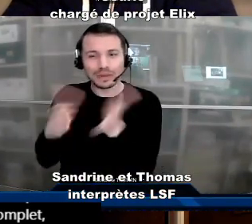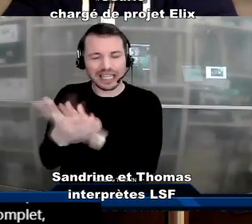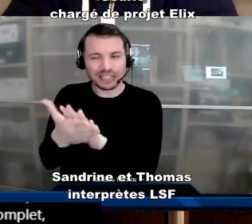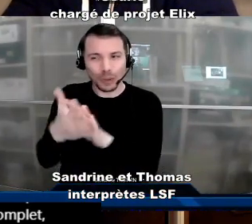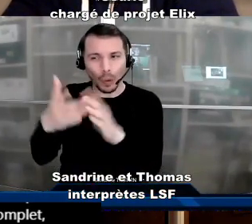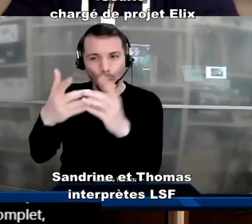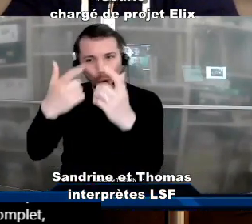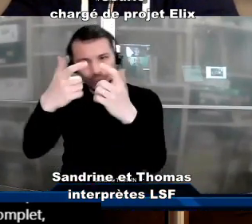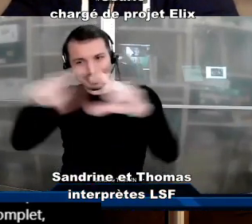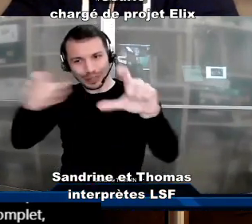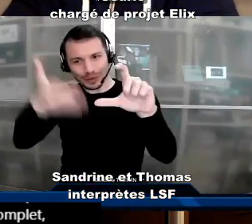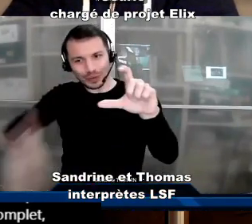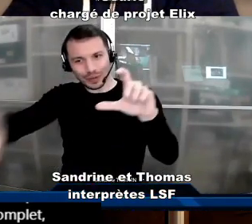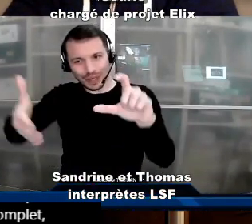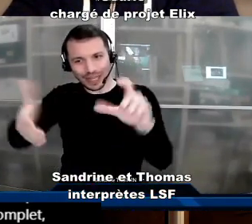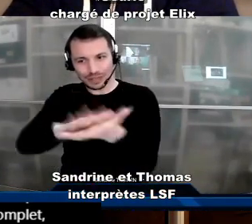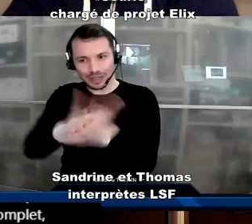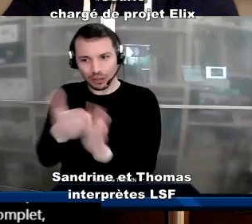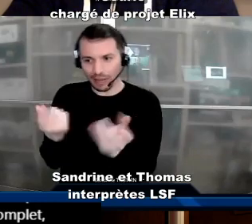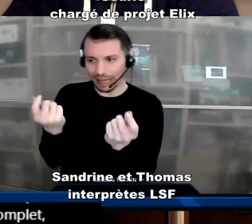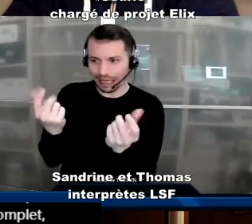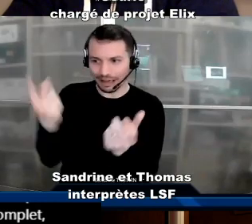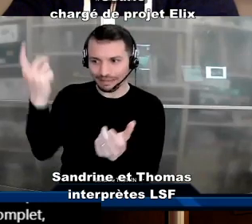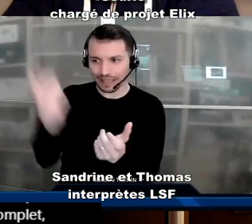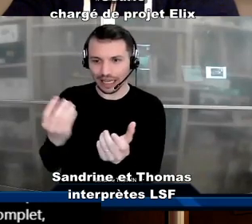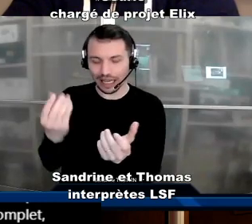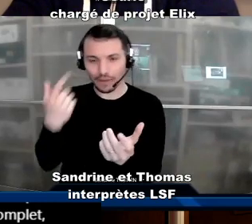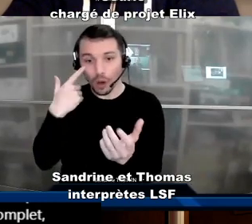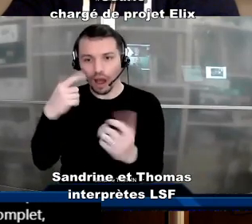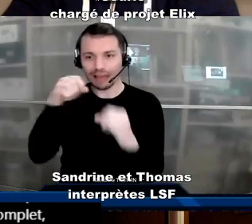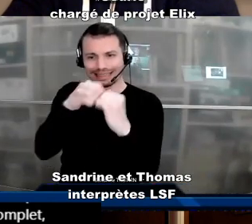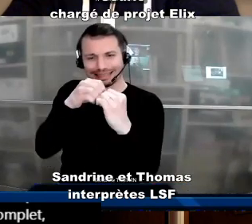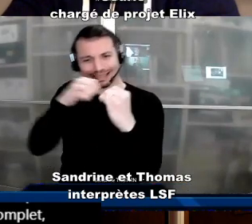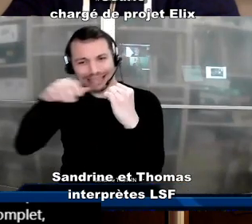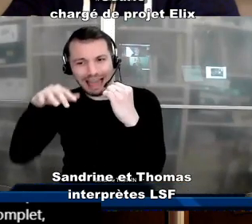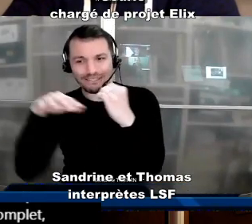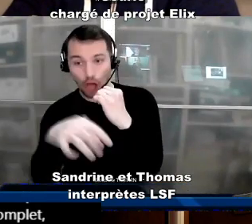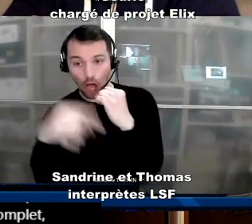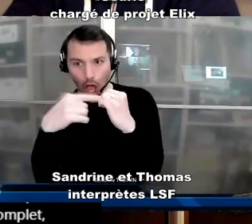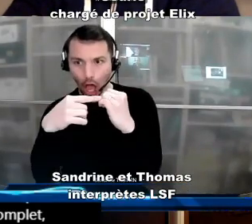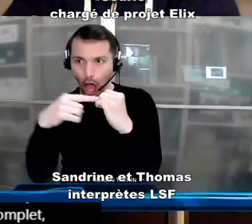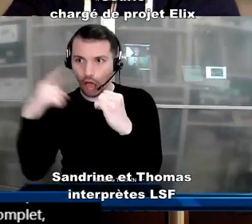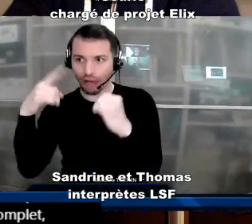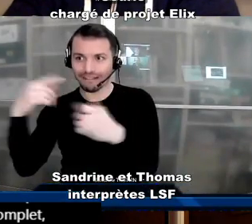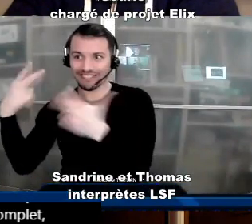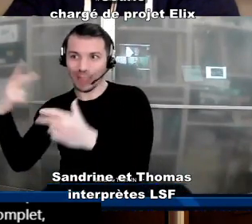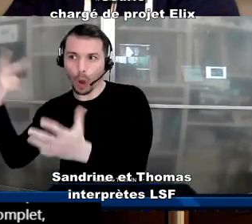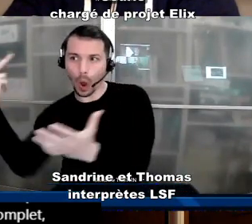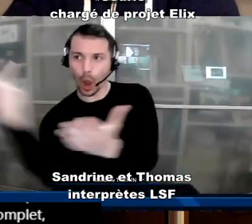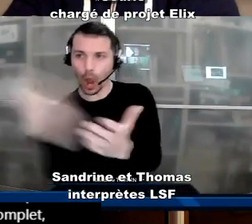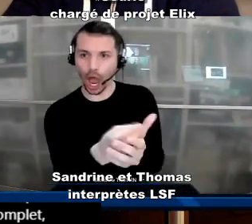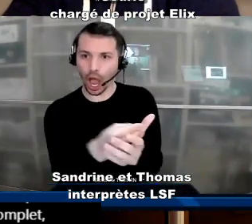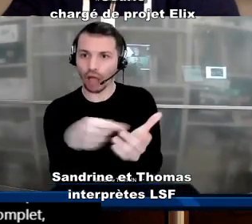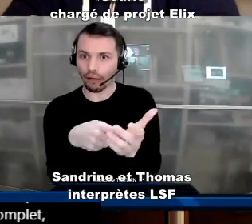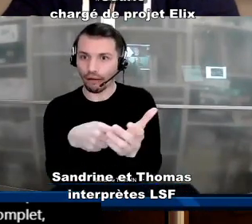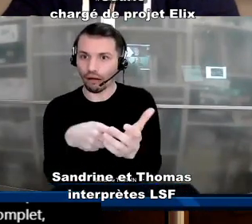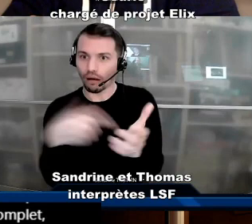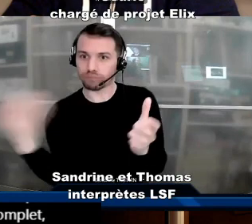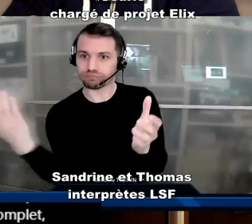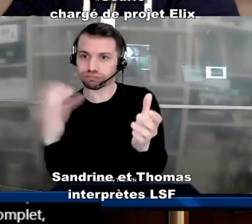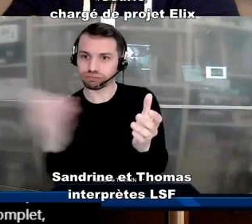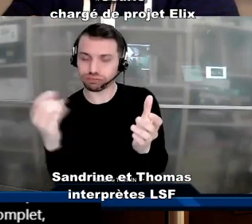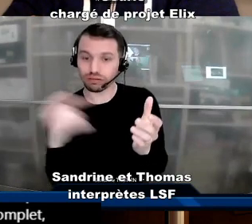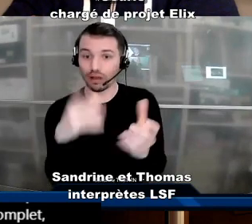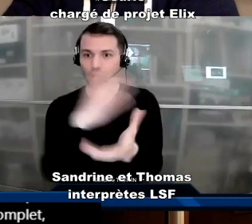Comment vous arrivez à... Ça coûte de l'argent. Déjà, parce qu'il y a les serveurs, il faut héberger toutes les vidéos, il y a... quand bien même ce serait fait sur votre temps libre, il y a des frais qui